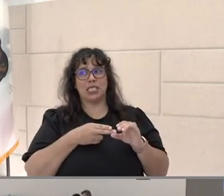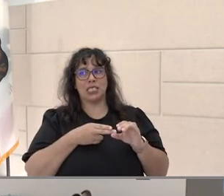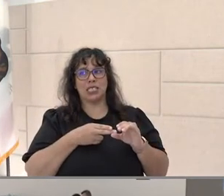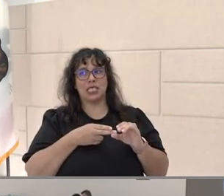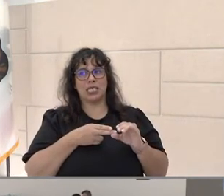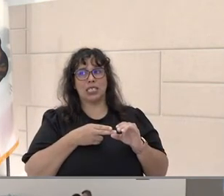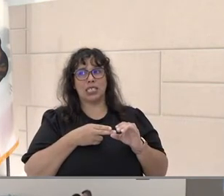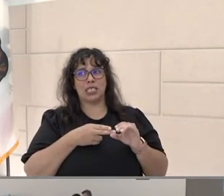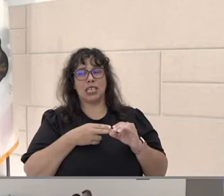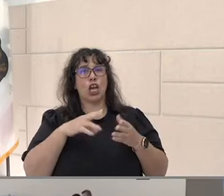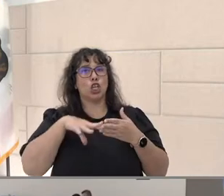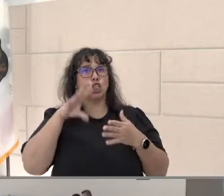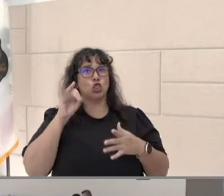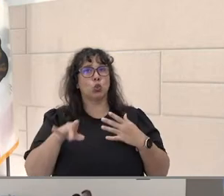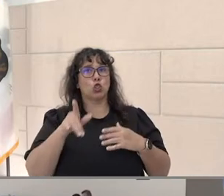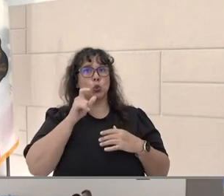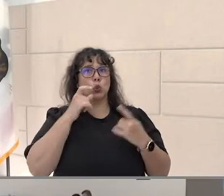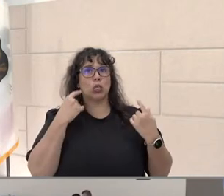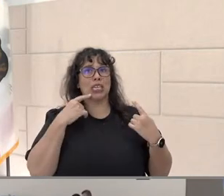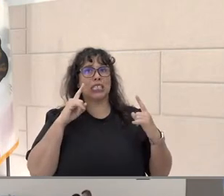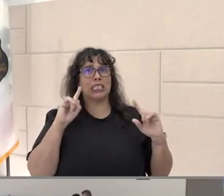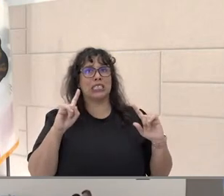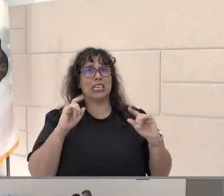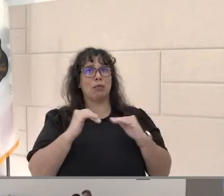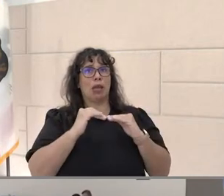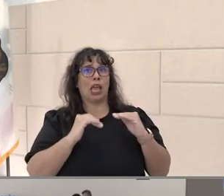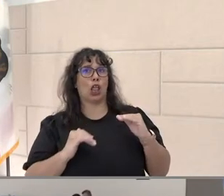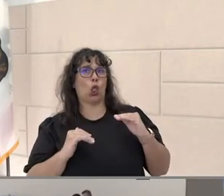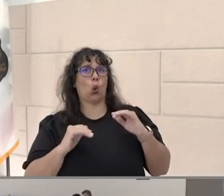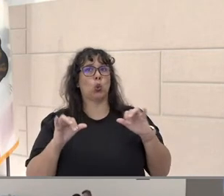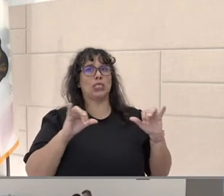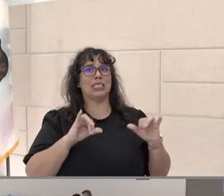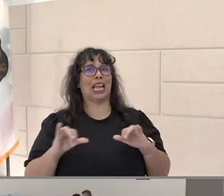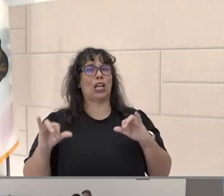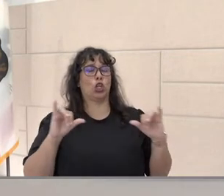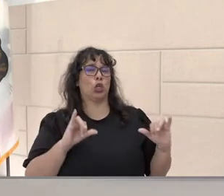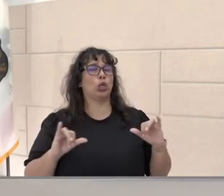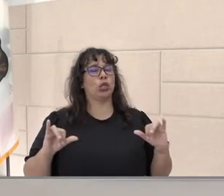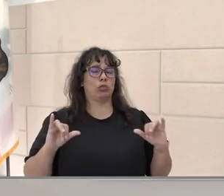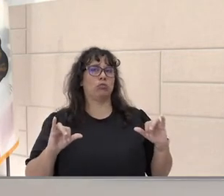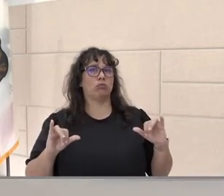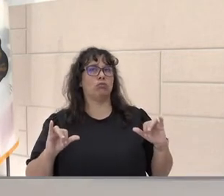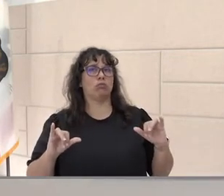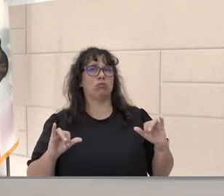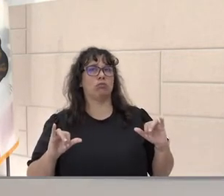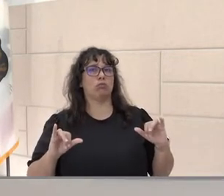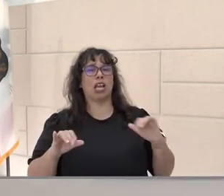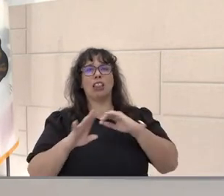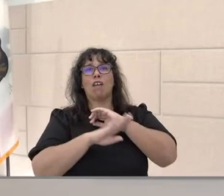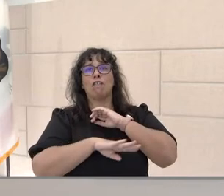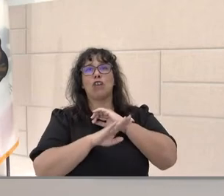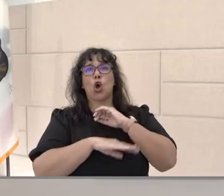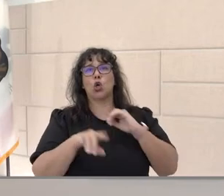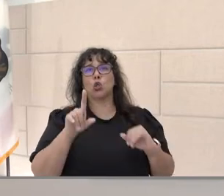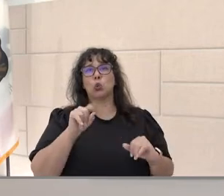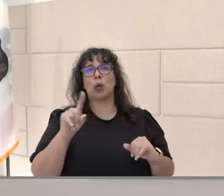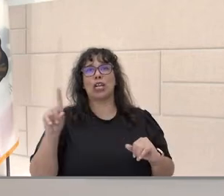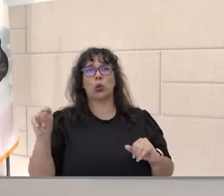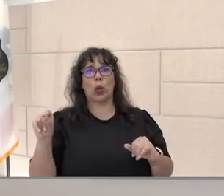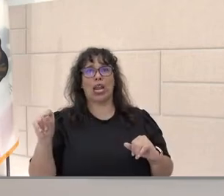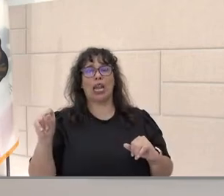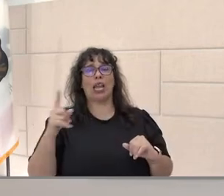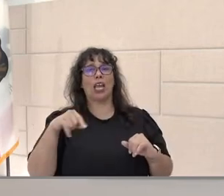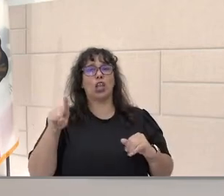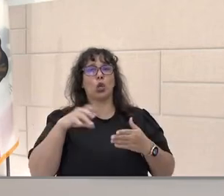សិស្សដែលបានទទួលពិន្ទុដែលទាបជាងធ